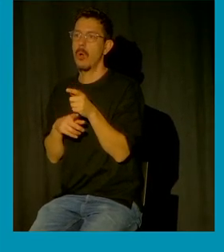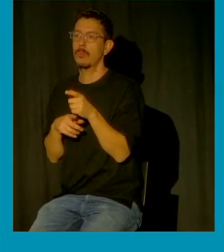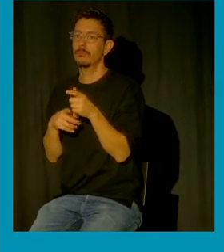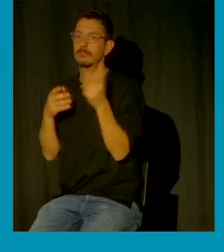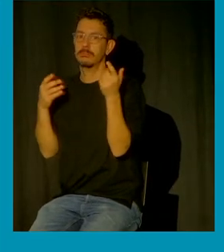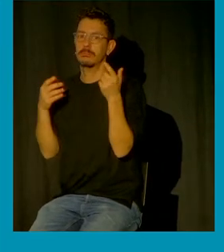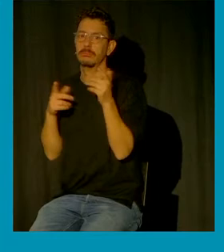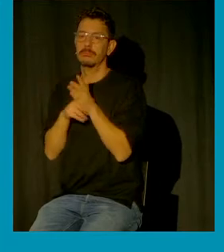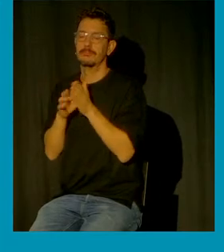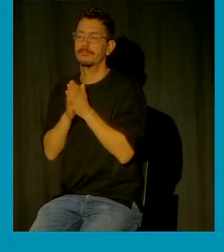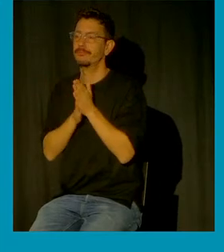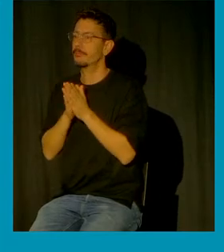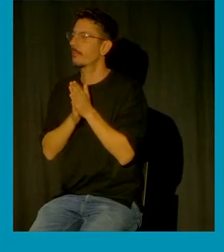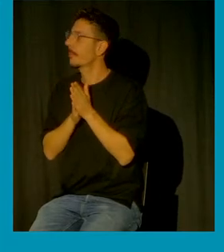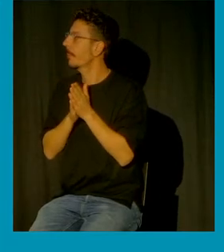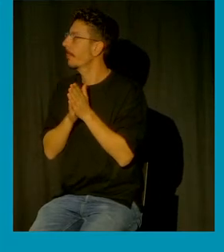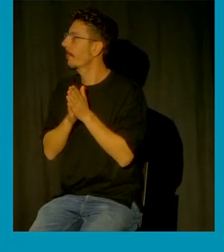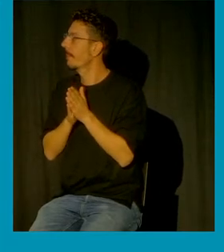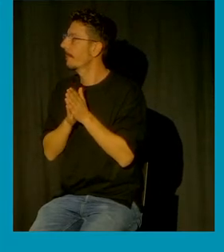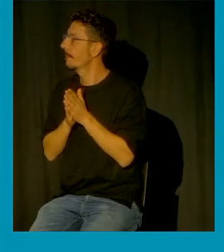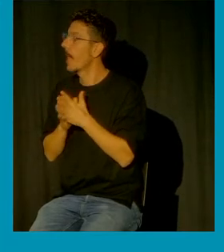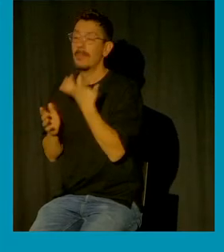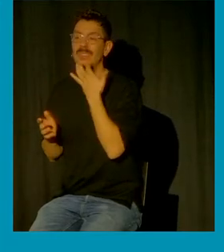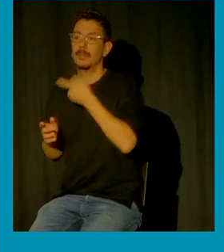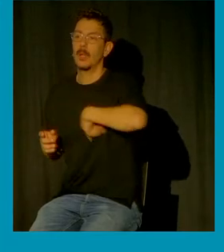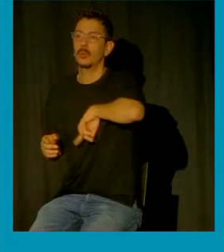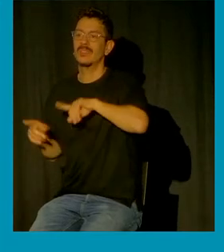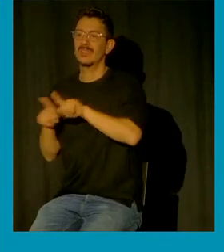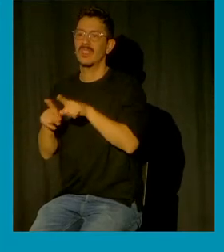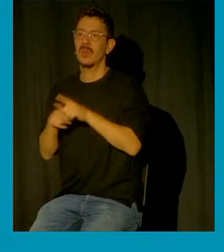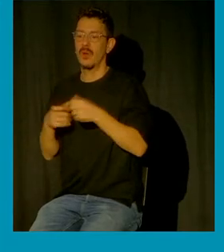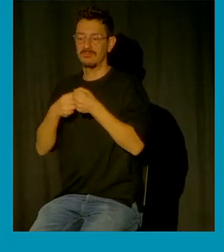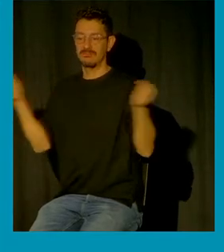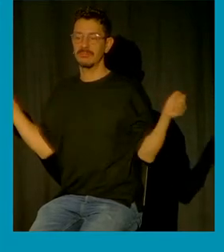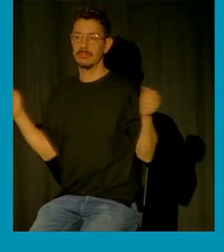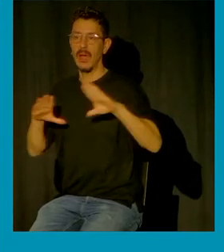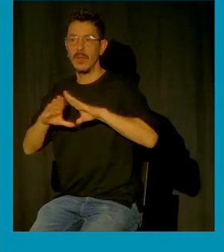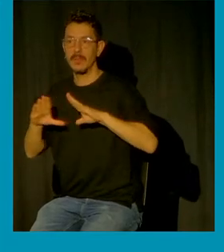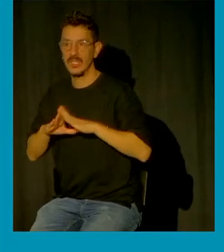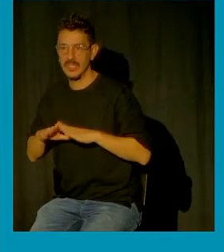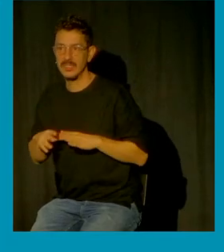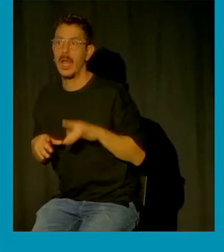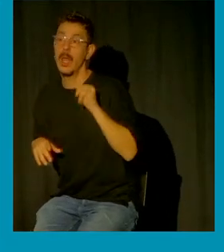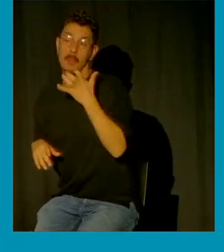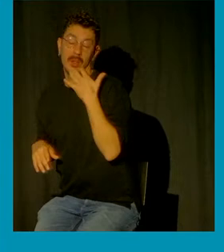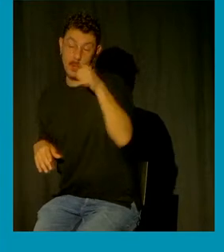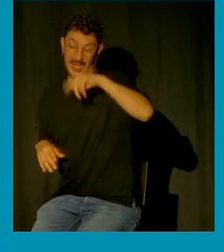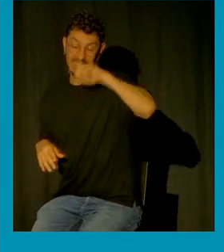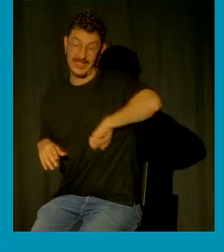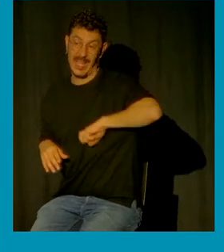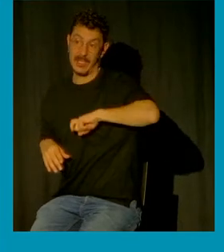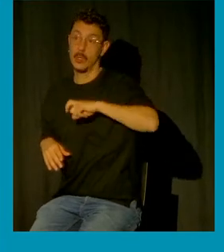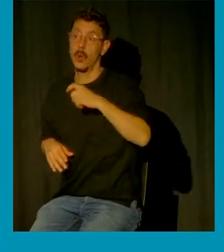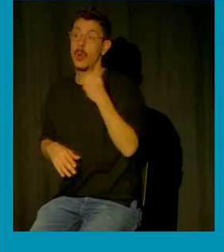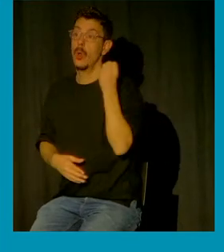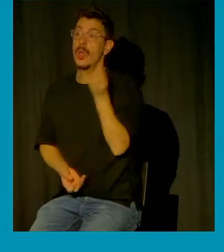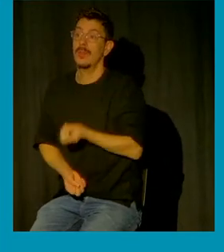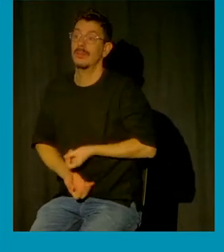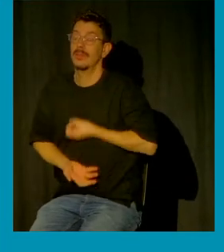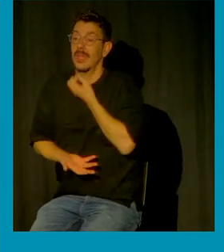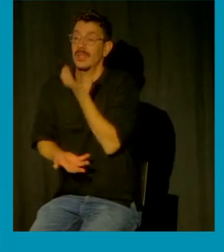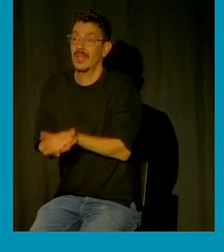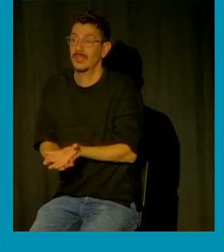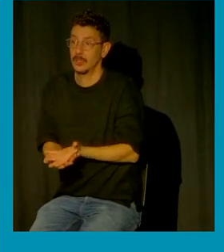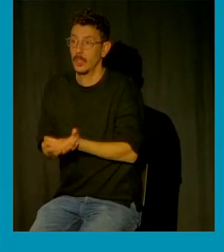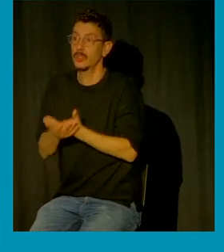dels temes i dels abordatges per exemple aquest any la declaració institucional que es farà des de